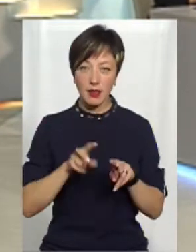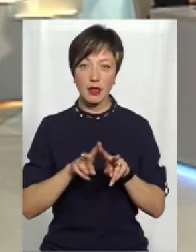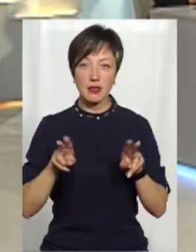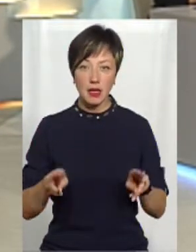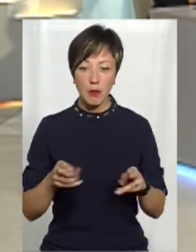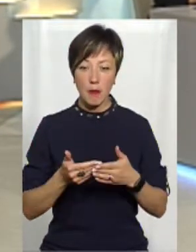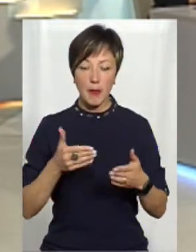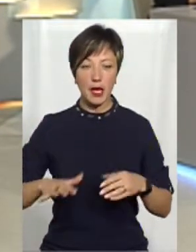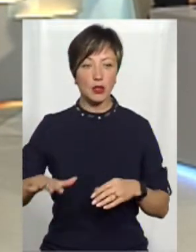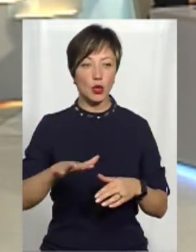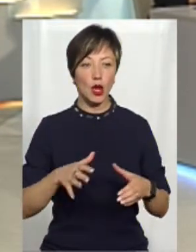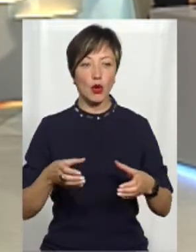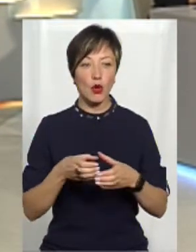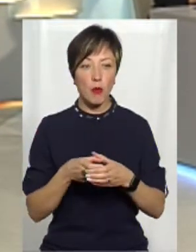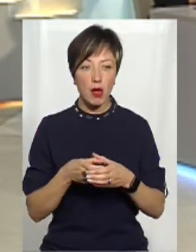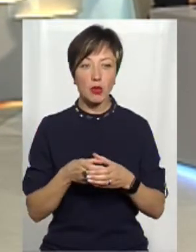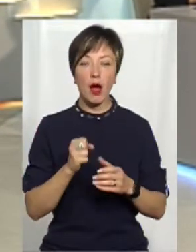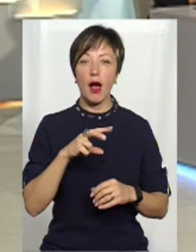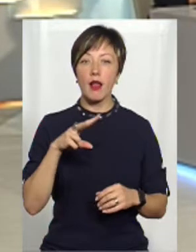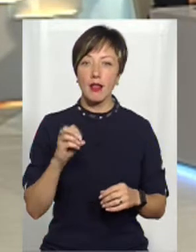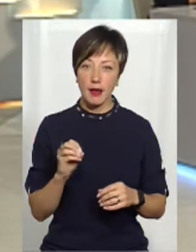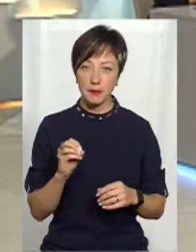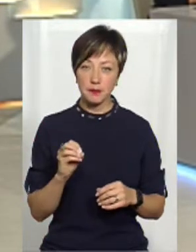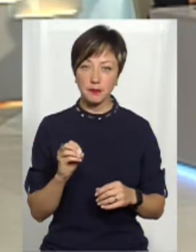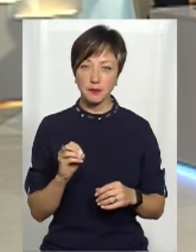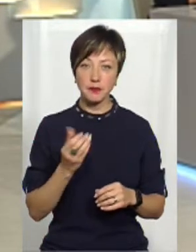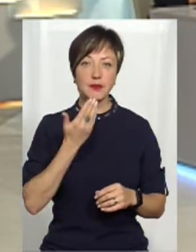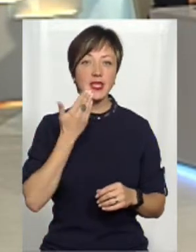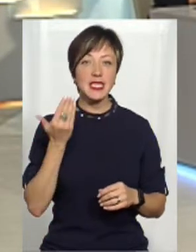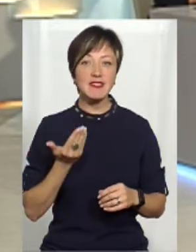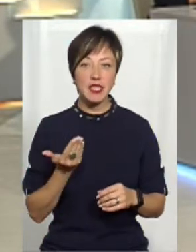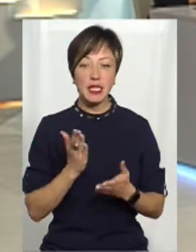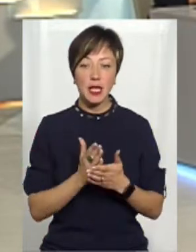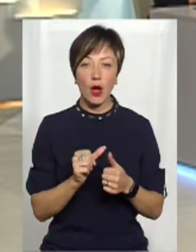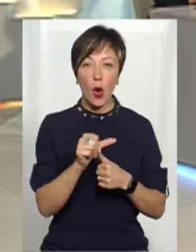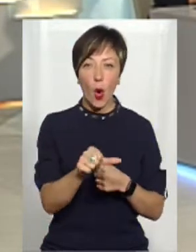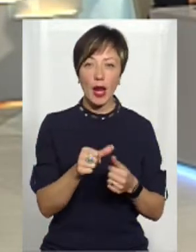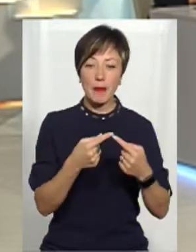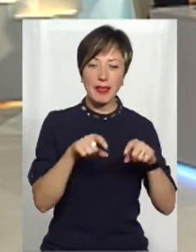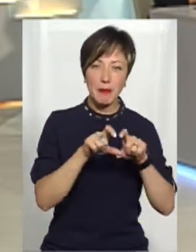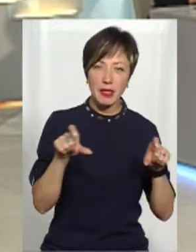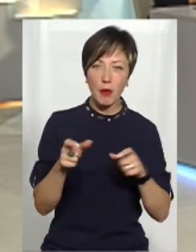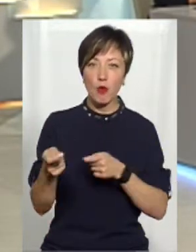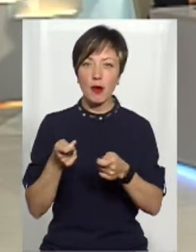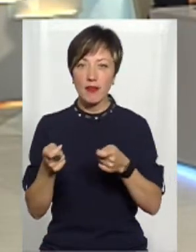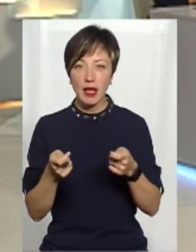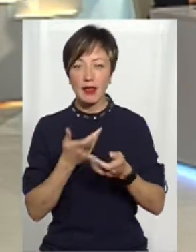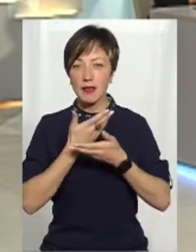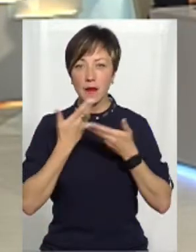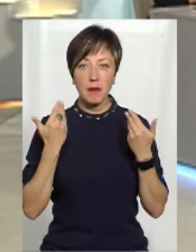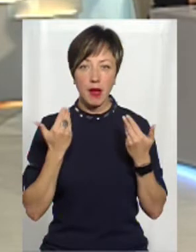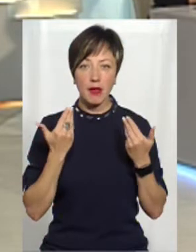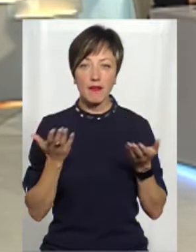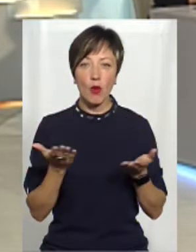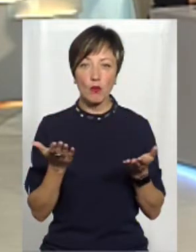само перед територіальною громадою. Однак звіти є тільки окремих департаментів, окремих управлінь, і їх немає